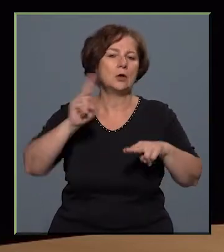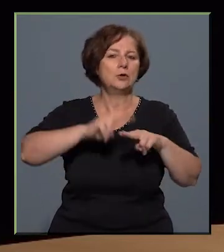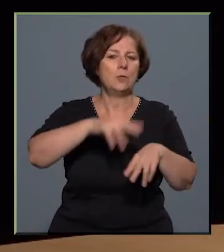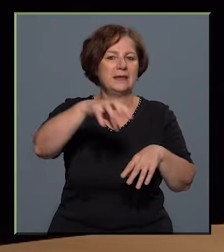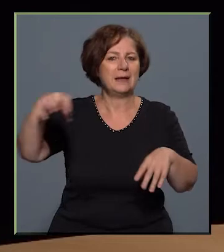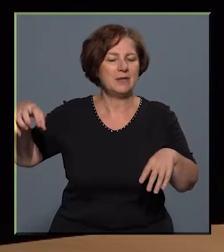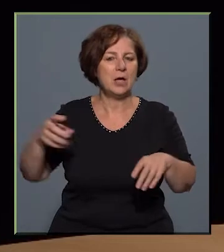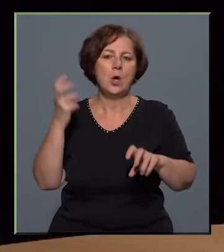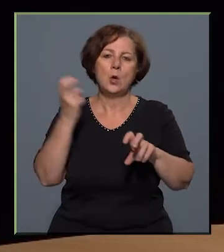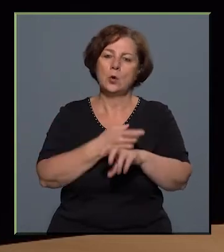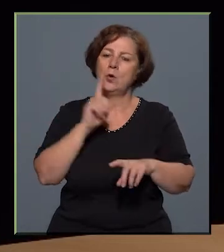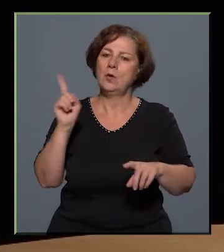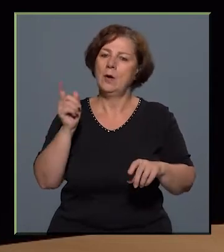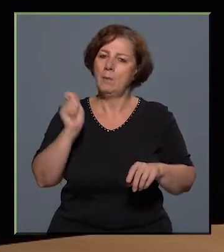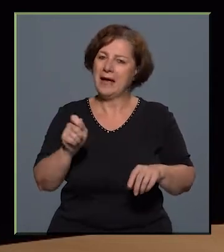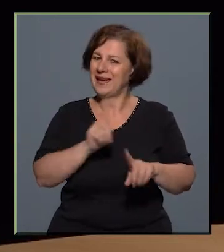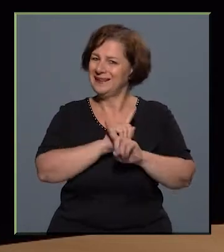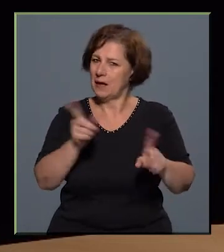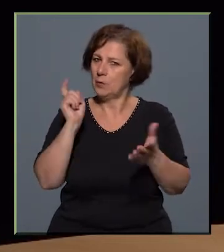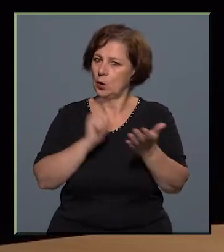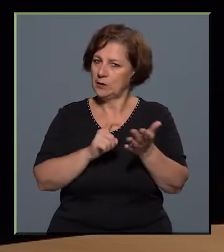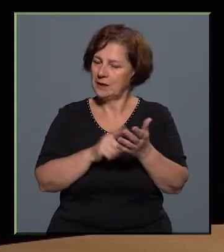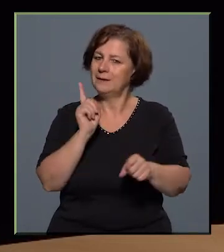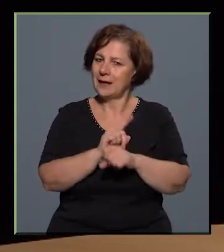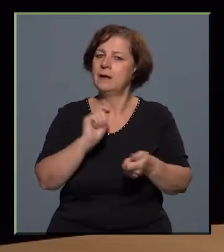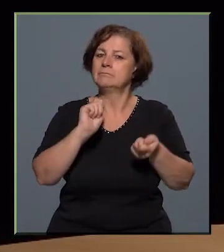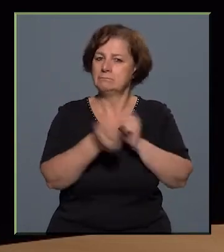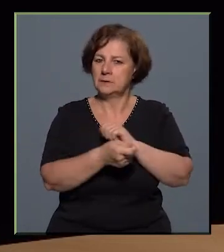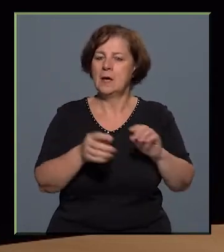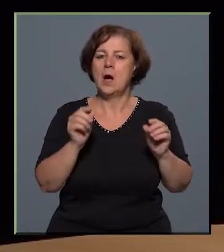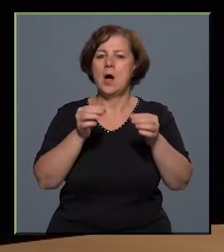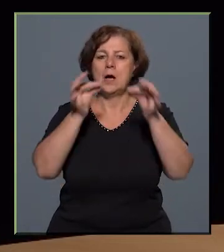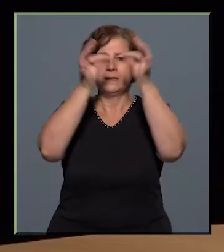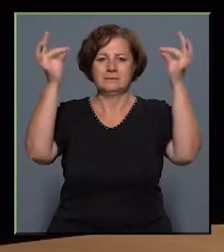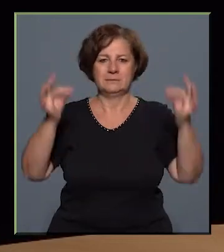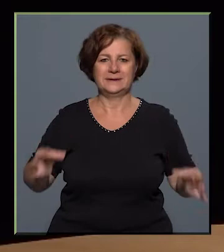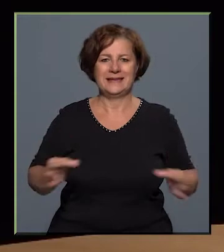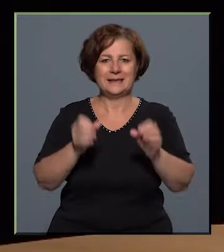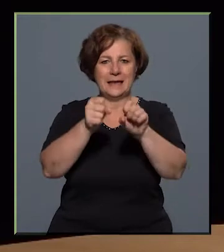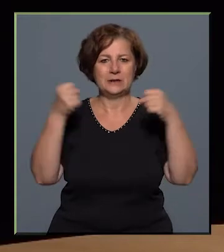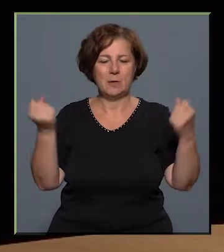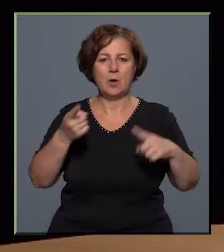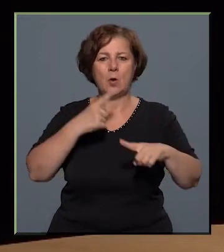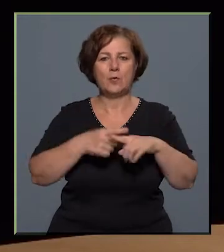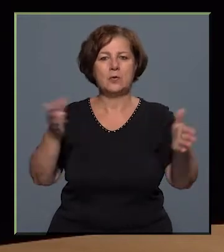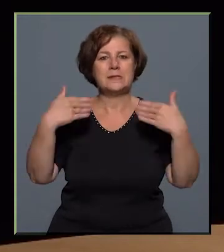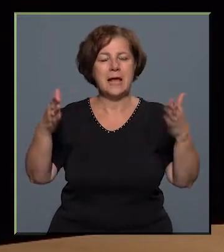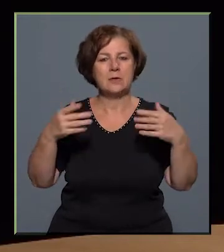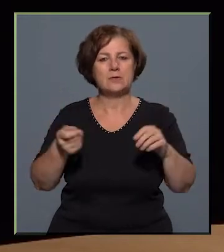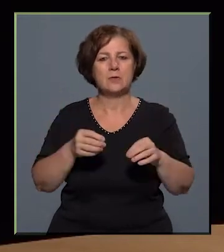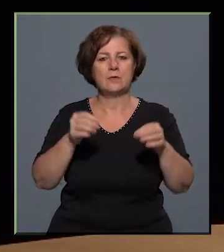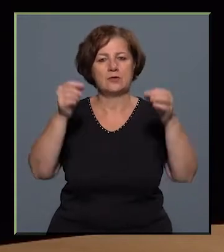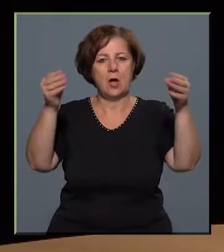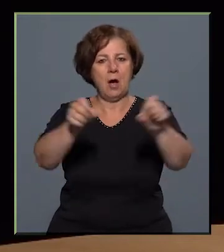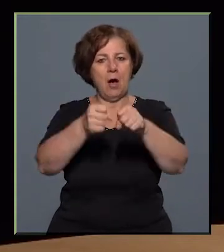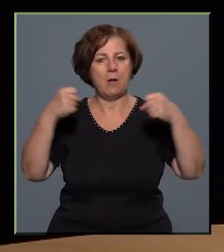többi településen, Kőbányán nem lenne kötelező, tehát most nálunk is meg fognak jelenni a szigetelt ablakok, a plusz szellőzővel felszerelt ablakok,